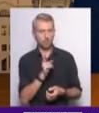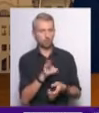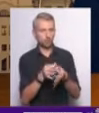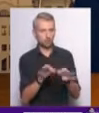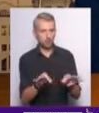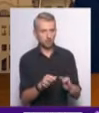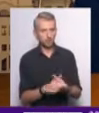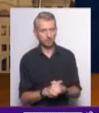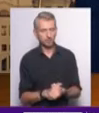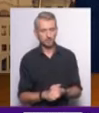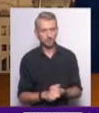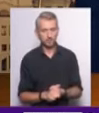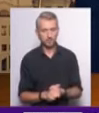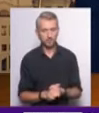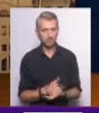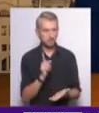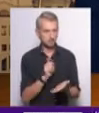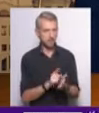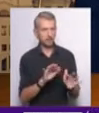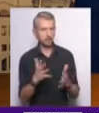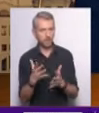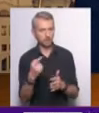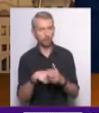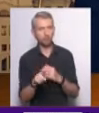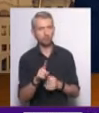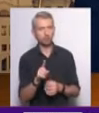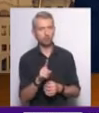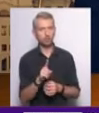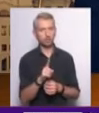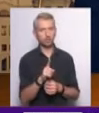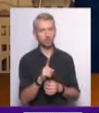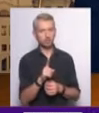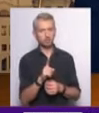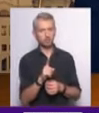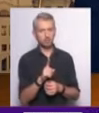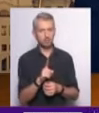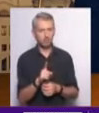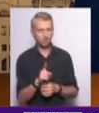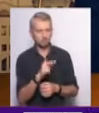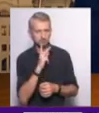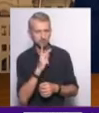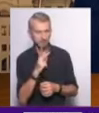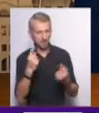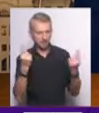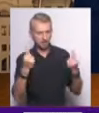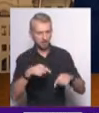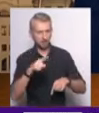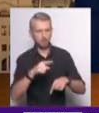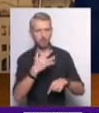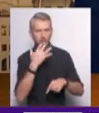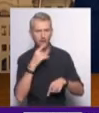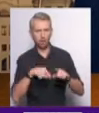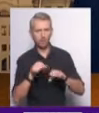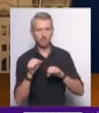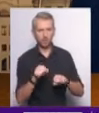так, має відбуватися. Тому що на фоні занепадання патріотичного рівня, національно-патріотичне виховання